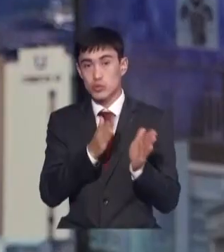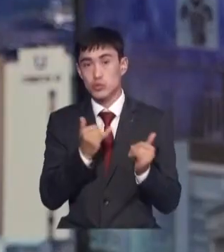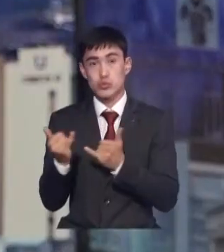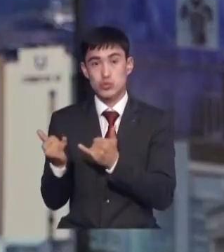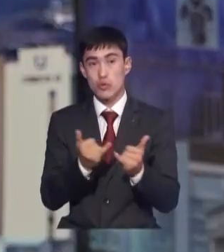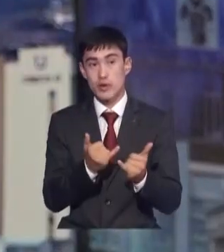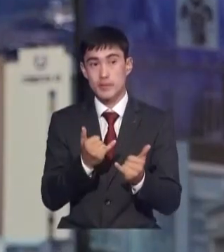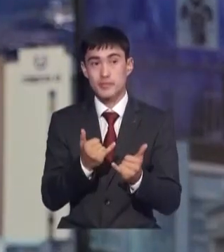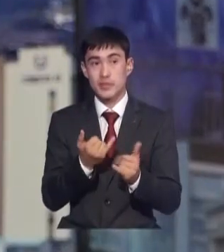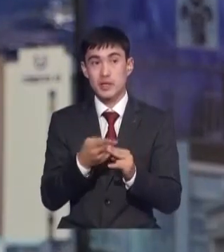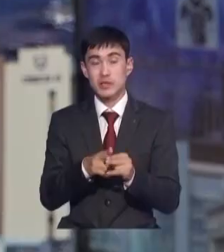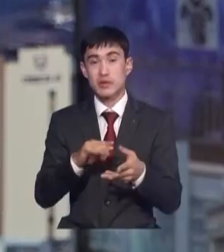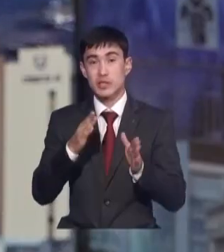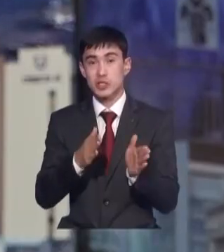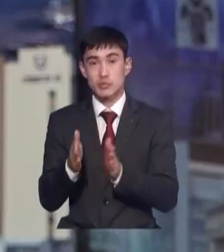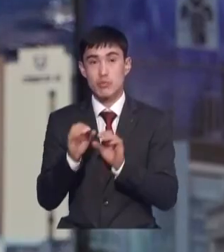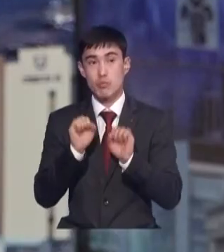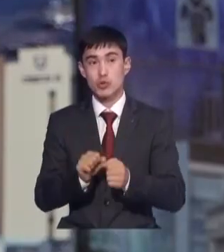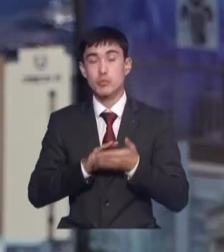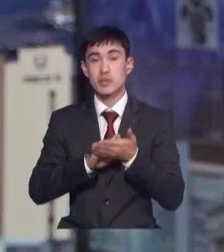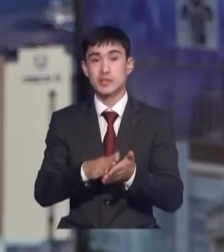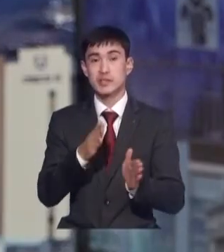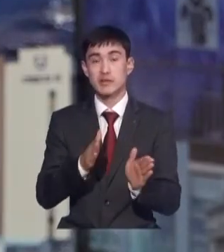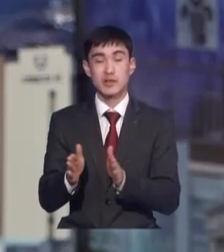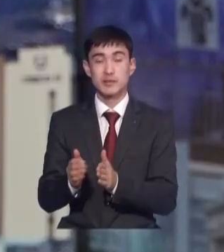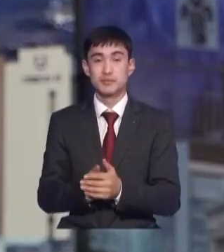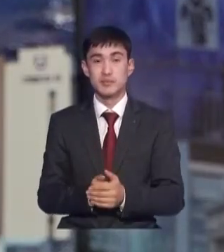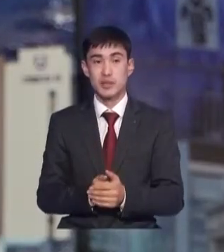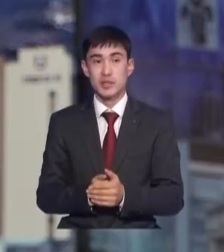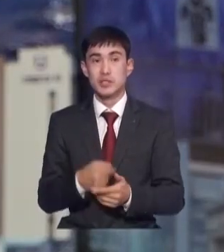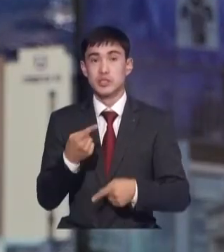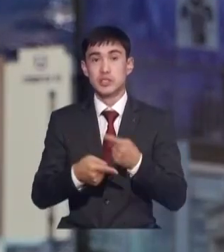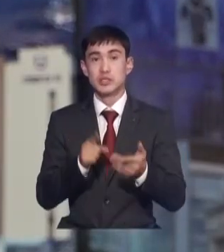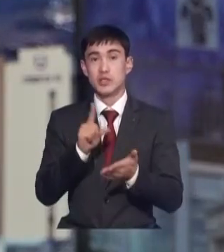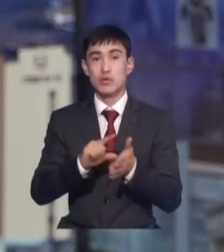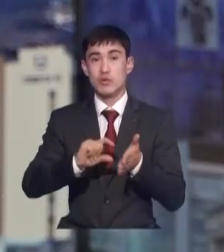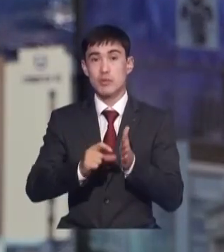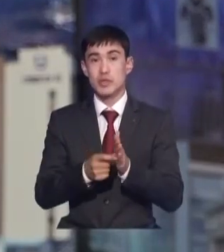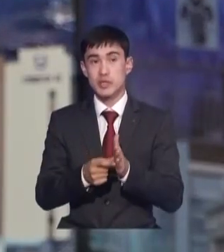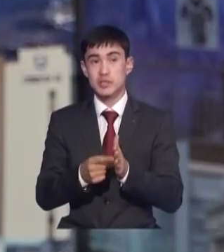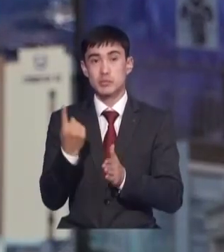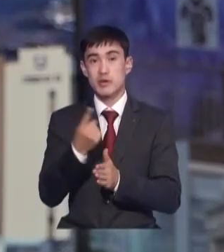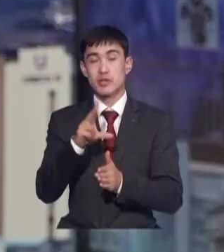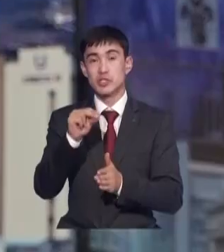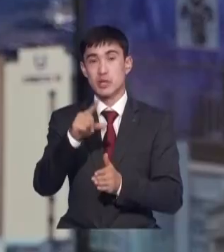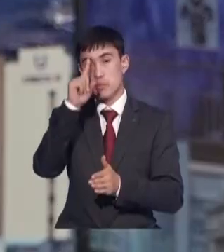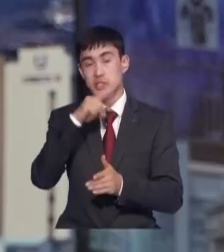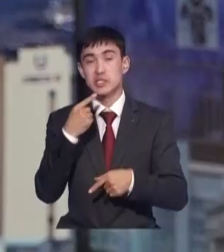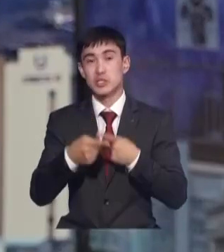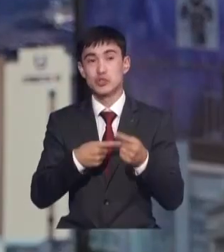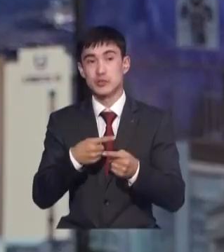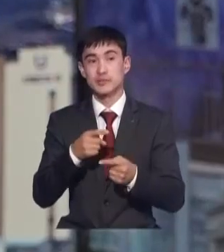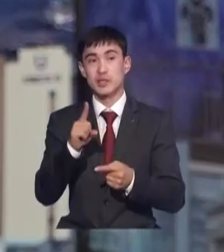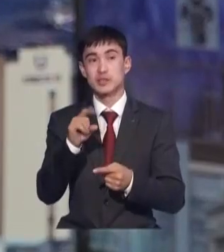условия применения данного режима, вы можете подать заявление через налоговый кабинет и с первого числа месяца, следующего